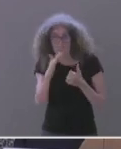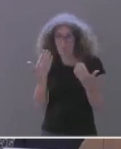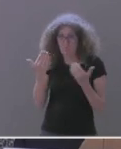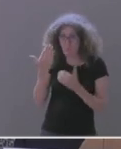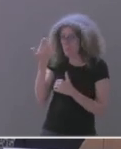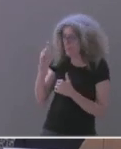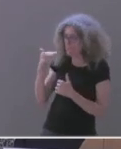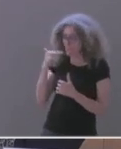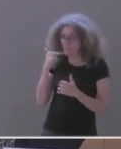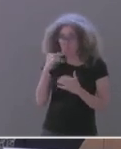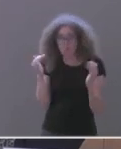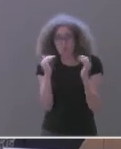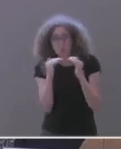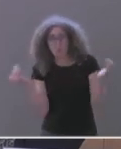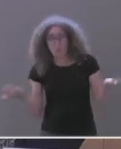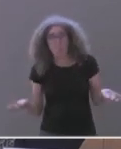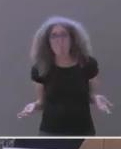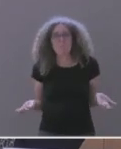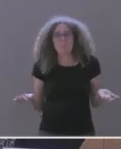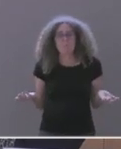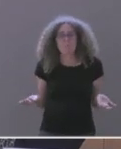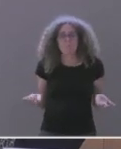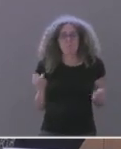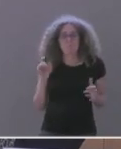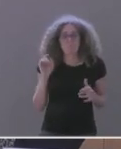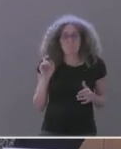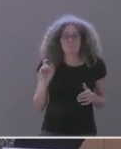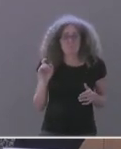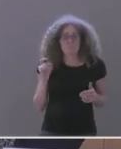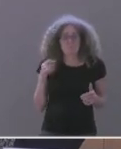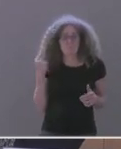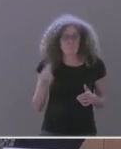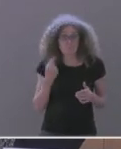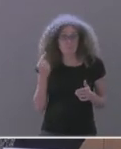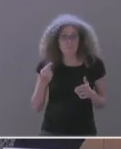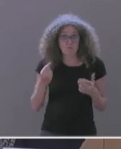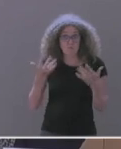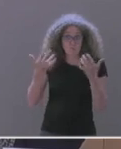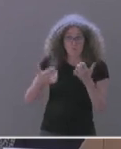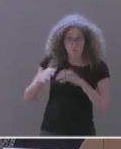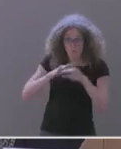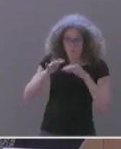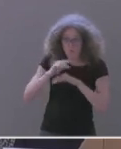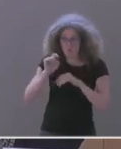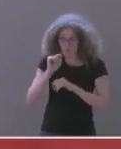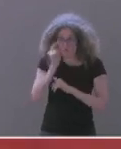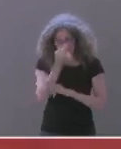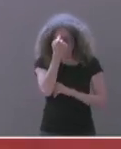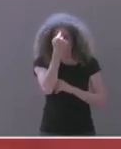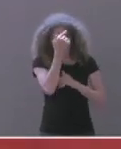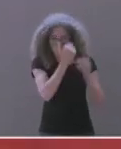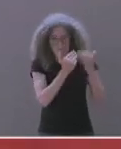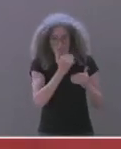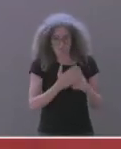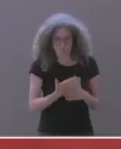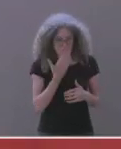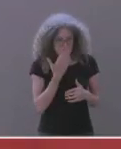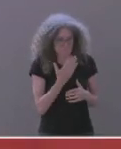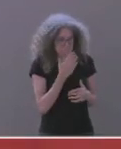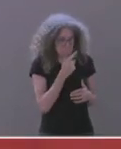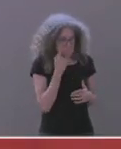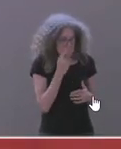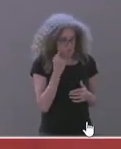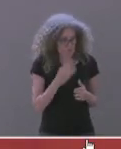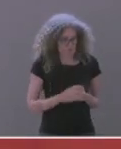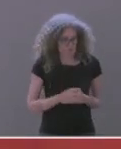ce programme commun à toutes les opérations d'aménagement. Voilà ce que je voulais dire, mais ça me paraît essentiel de